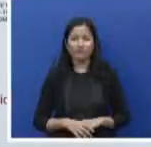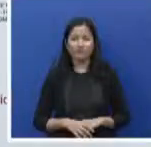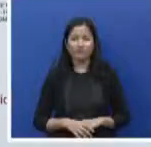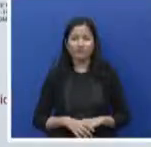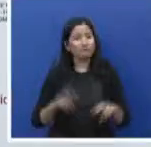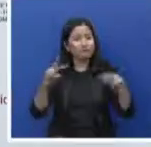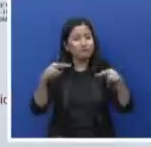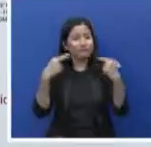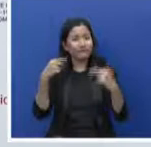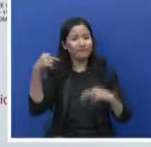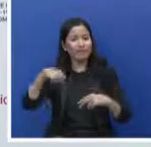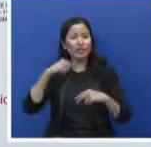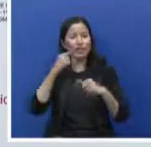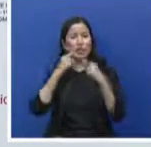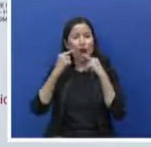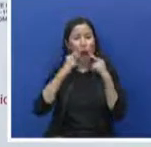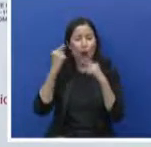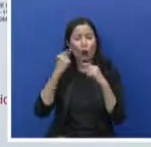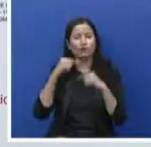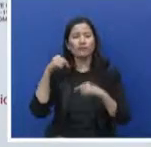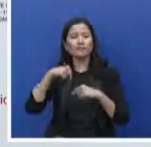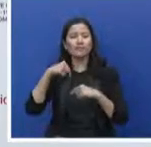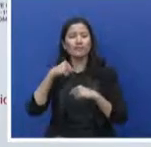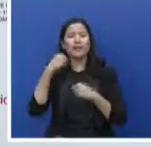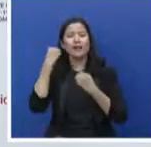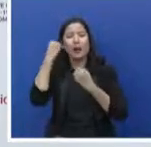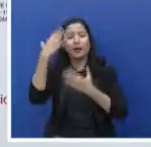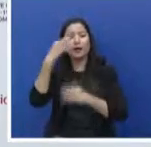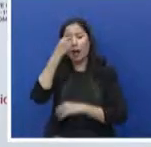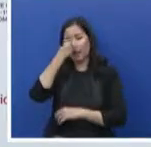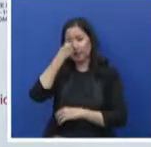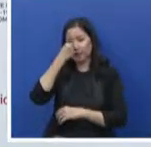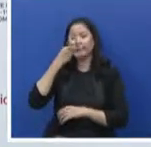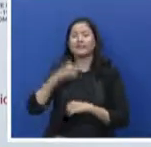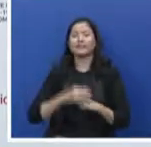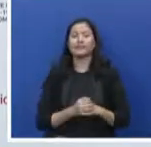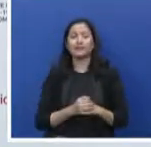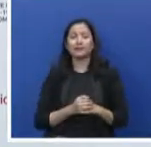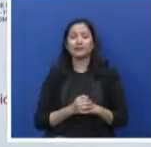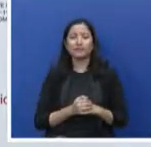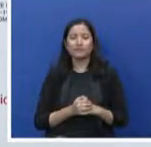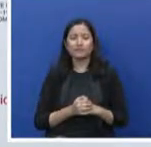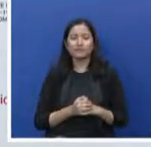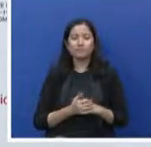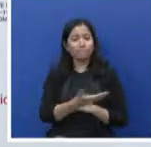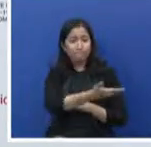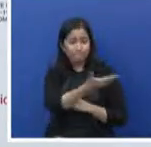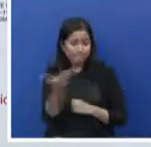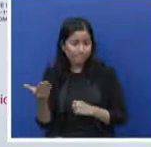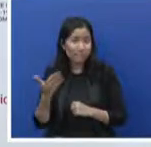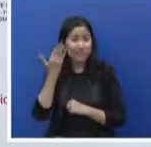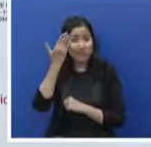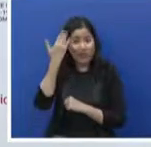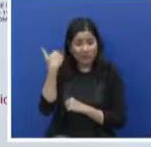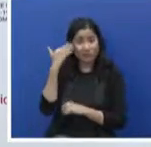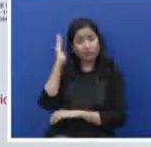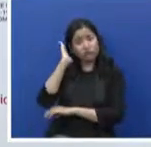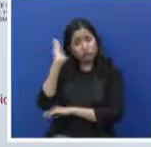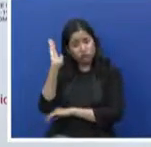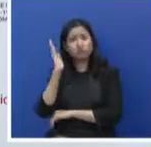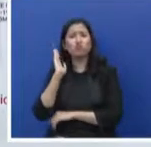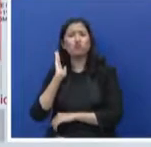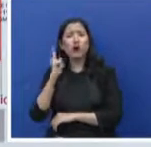Kembali dalam dialog produktif kabar Kamis bersama saya Yohana Margareta dan saudara-saudaraku dimanapun Anda berada, tadi sudah bergabung bersama